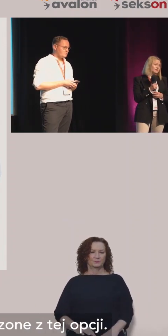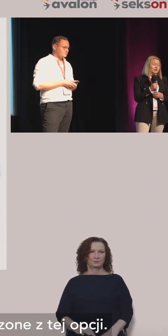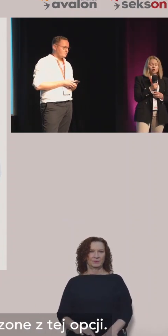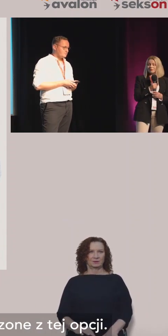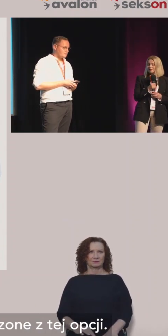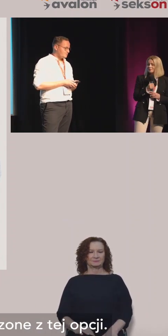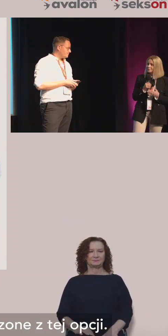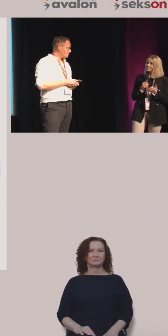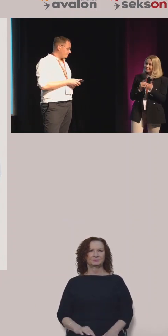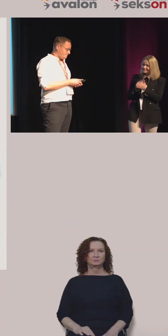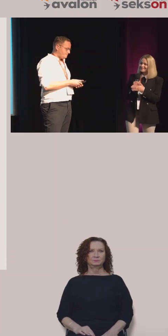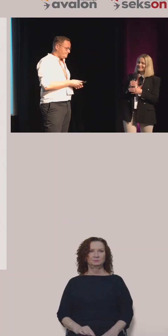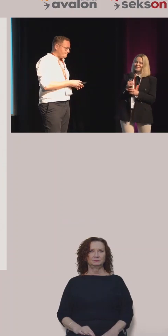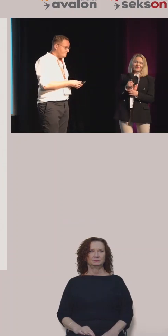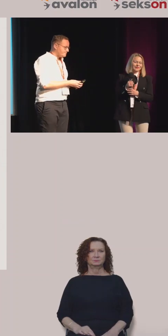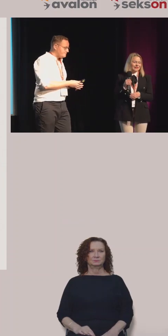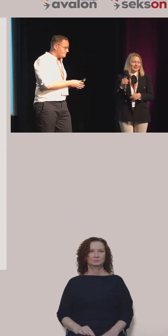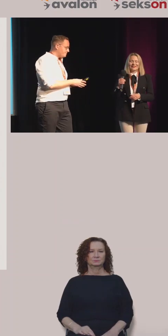z tej opcji.